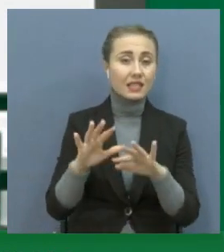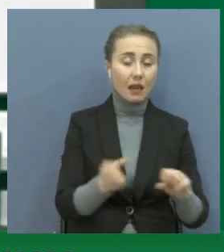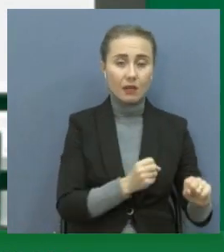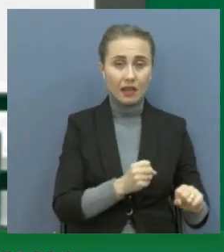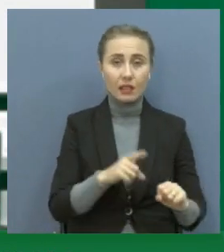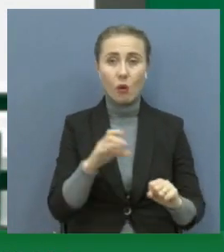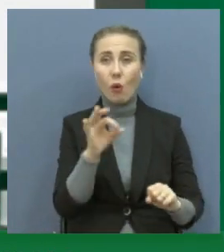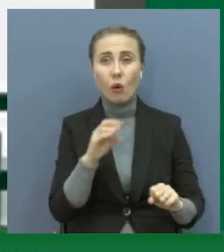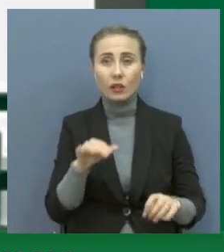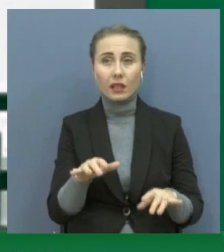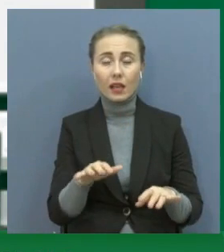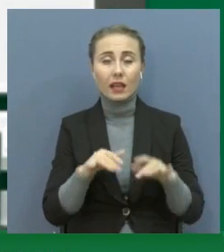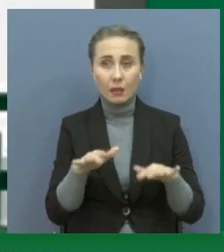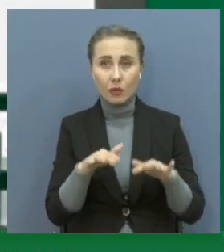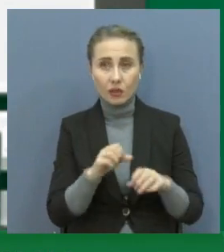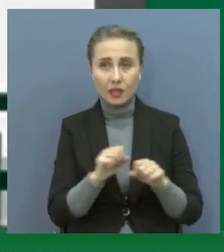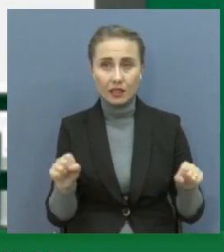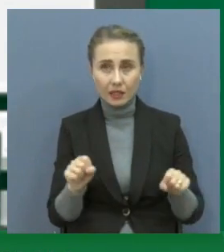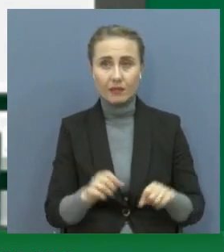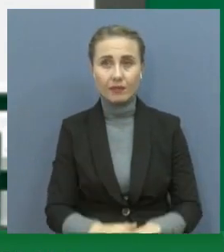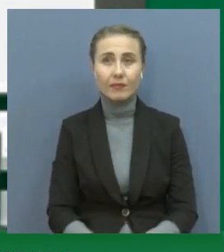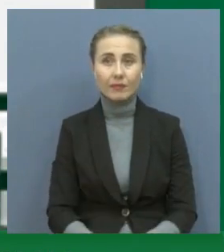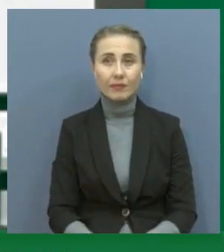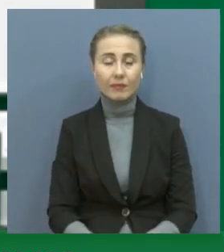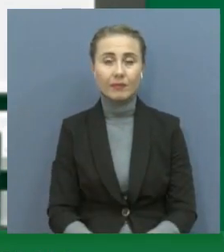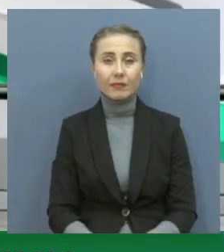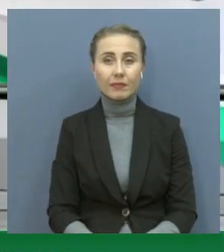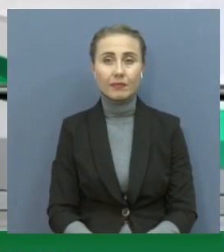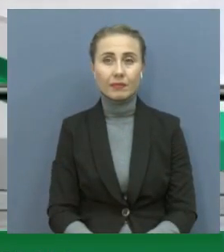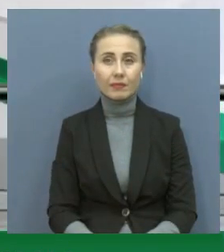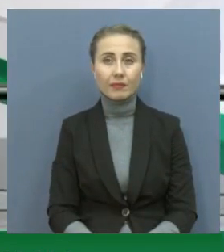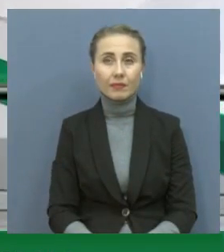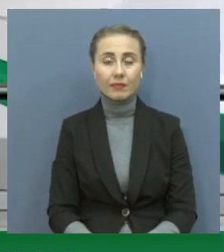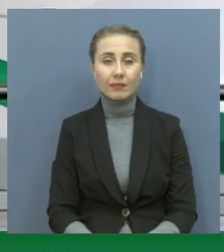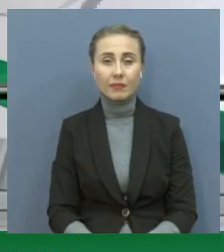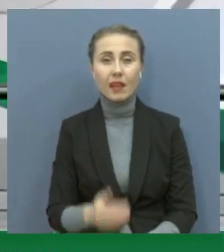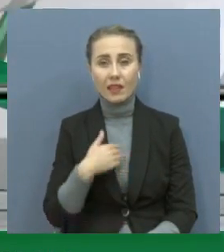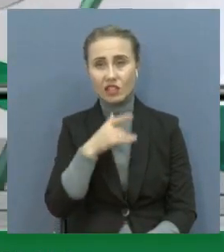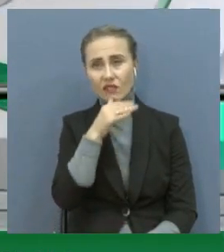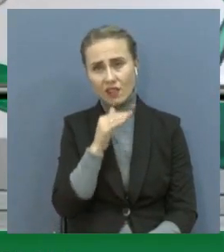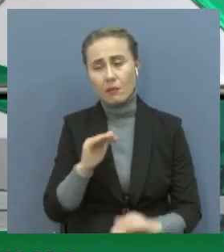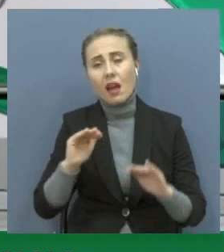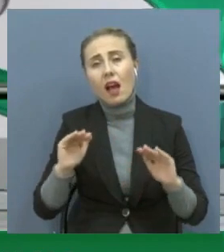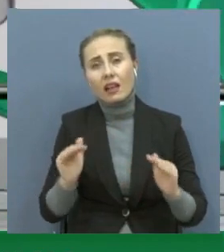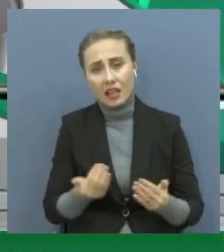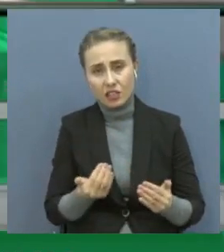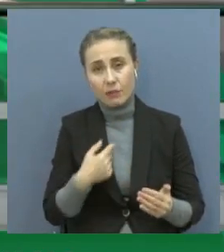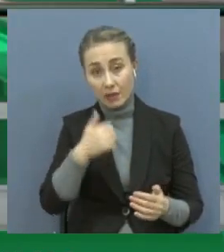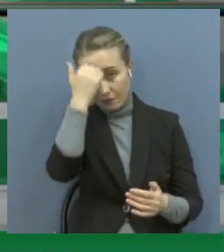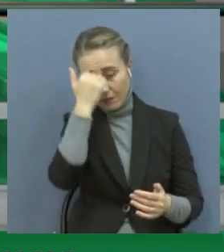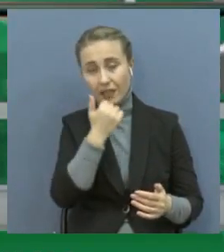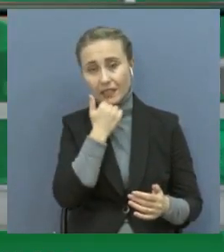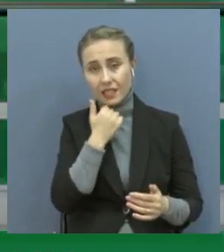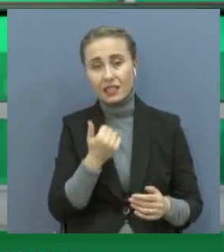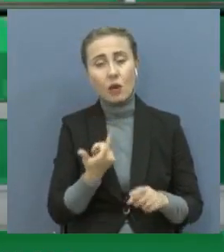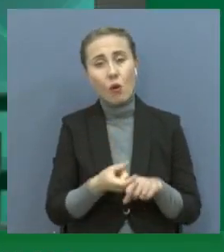детей, которые... Не будут разбираться просто в технике. Совершенно верно, да. К сожалению, наше время с вами ограничено. Мы благодарим вас за